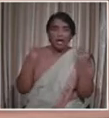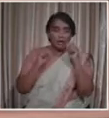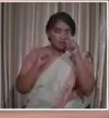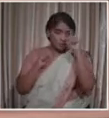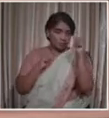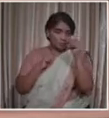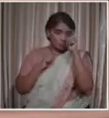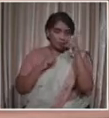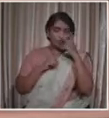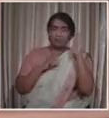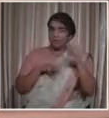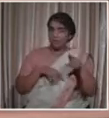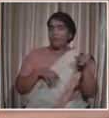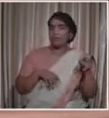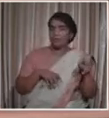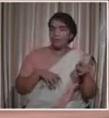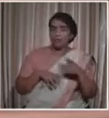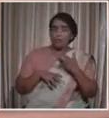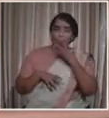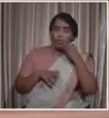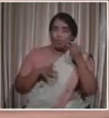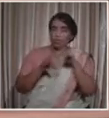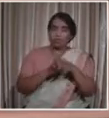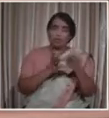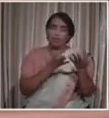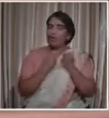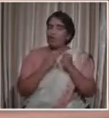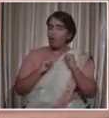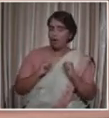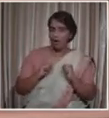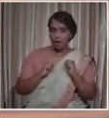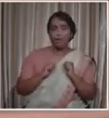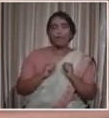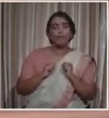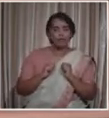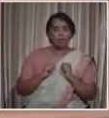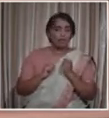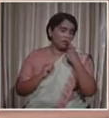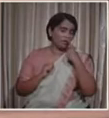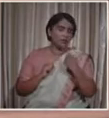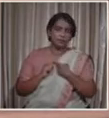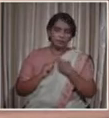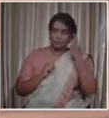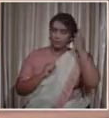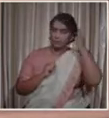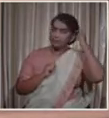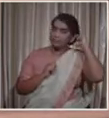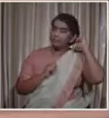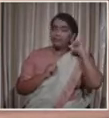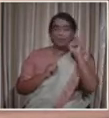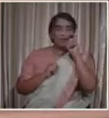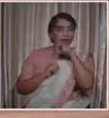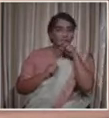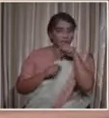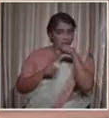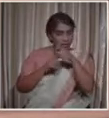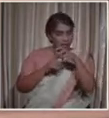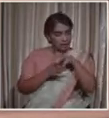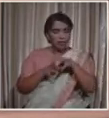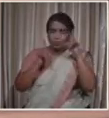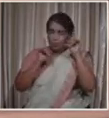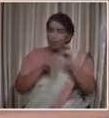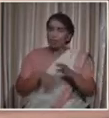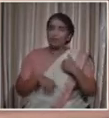வழி, இதற்கு என்ன இருக்கிறது என்று கேட்டார்கள். இது யாழ்ப்பாண மண்ணிலே என்னை கேட்டது. நான் கிளிநொச்சி மண்ணிலே கண்ணாலே பார்த்திருக்கிறேன். இது இலங்கையிலே பல